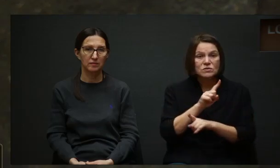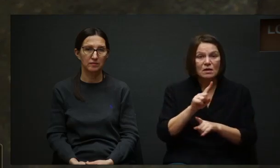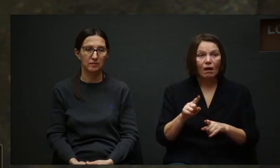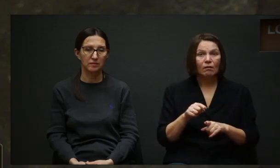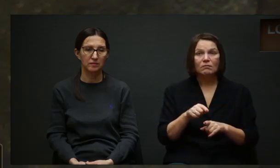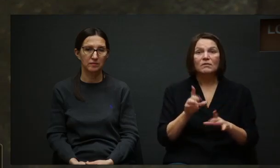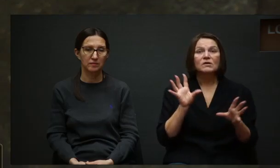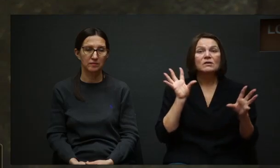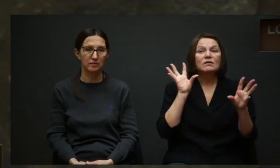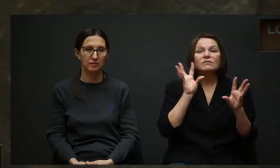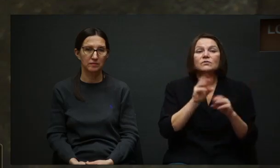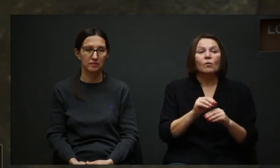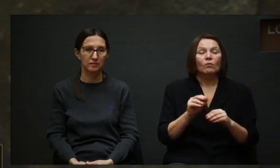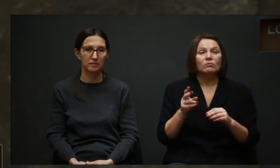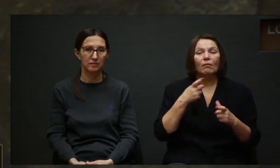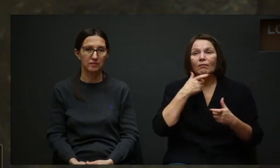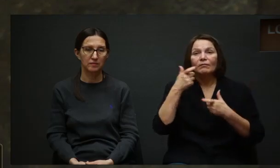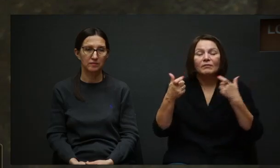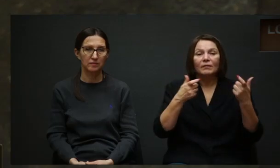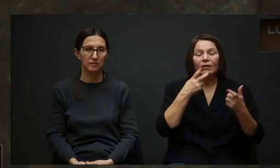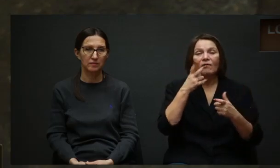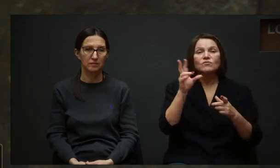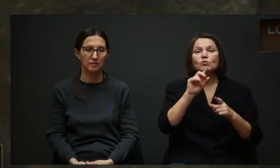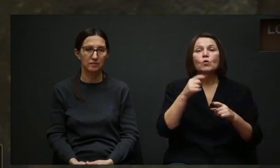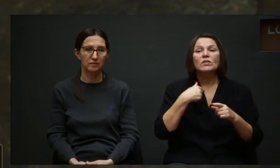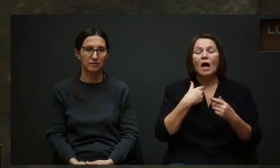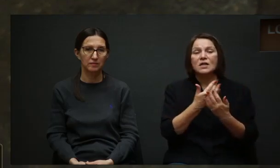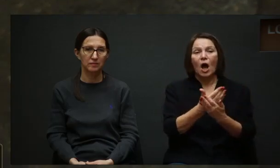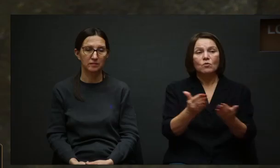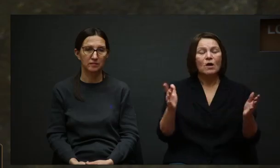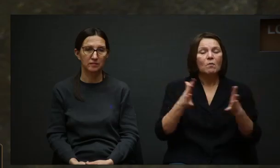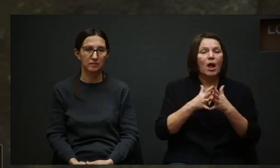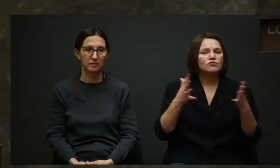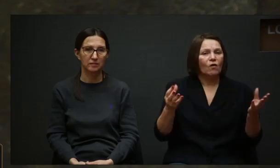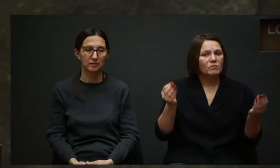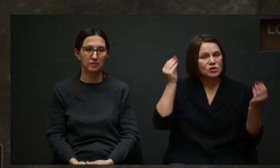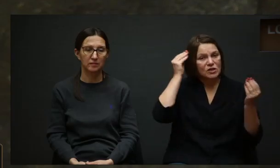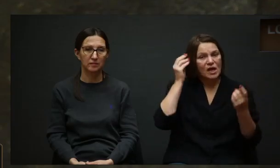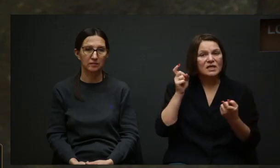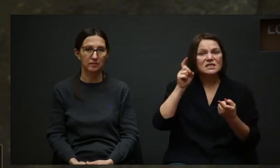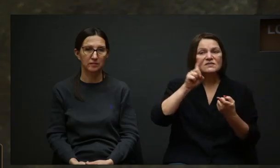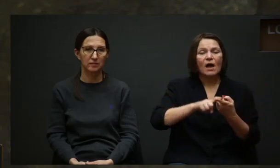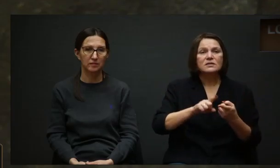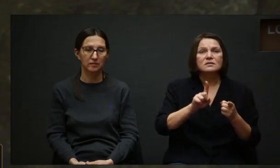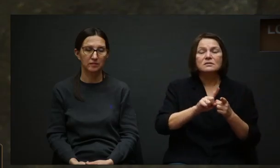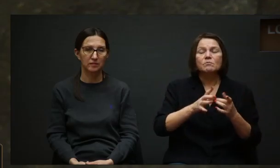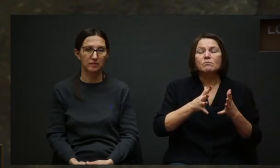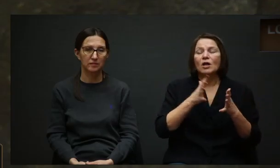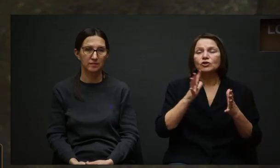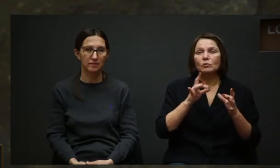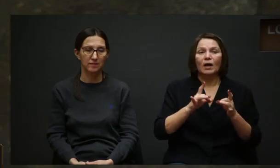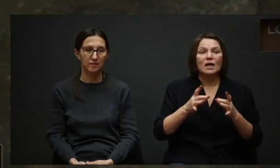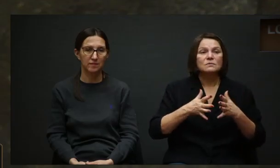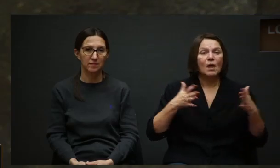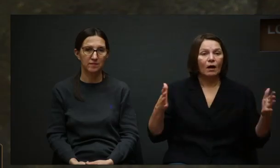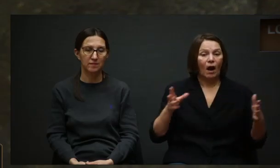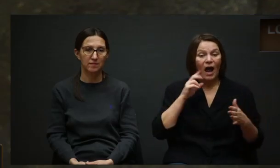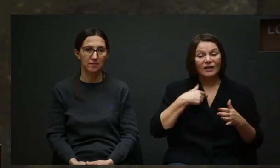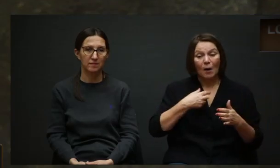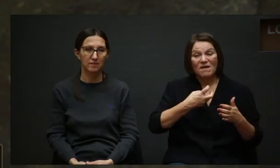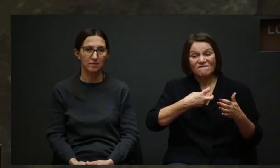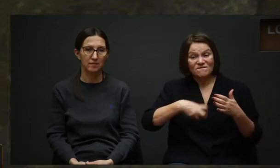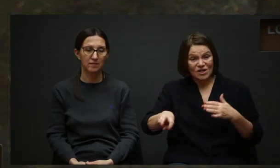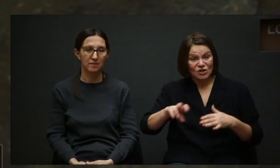есть, да, вот все то, что нас окружает. Большое впечатление, связанное еще с масштабом. И когда мы вышли, я его